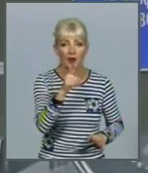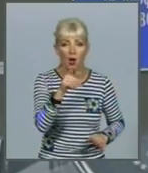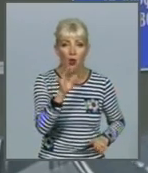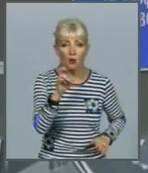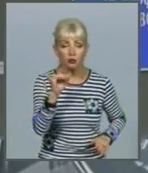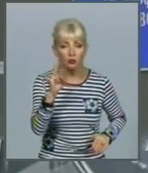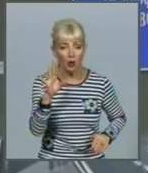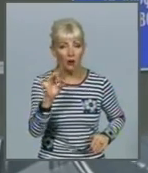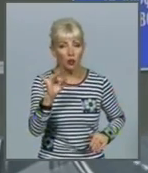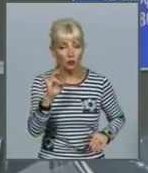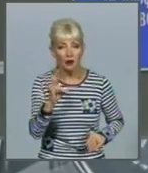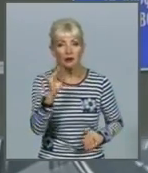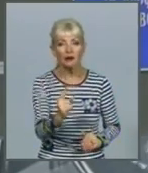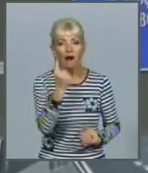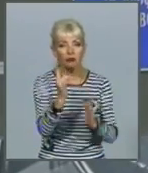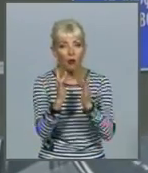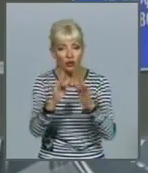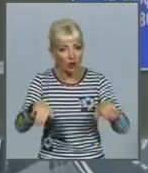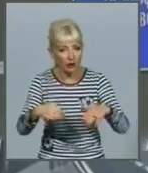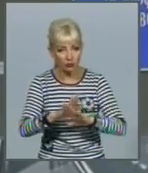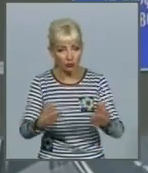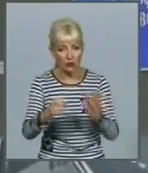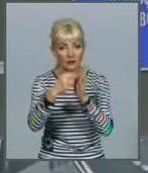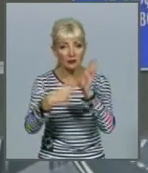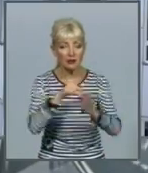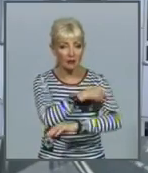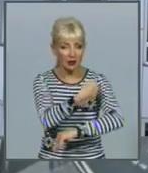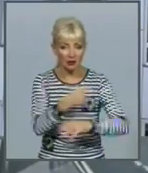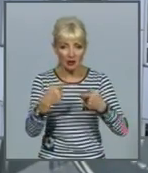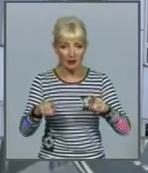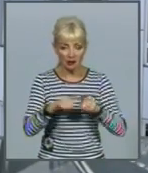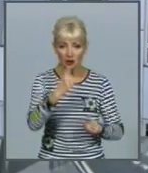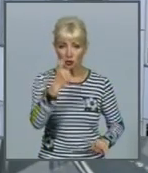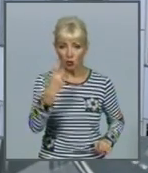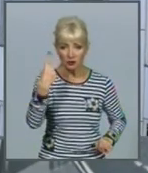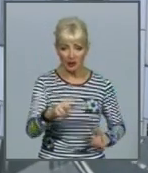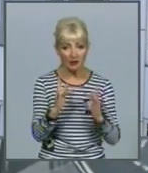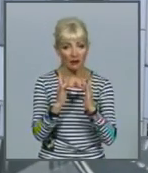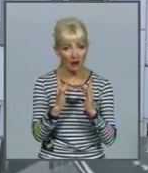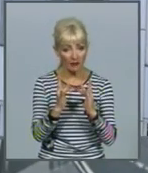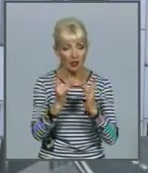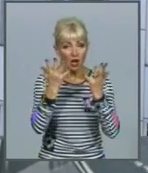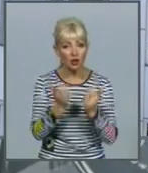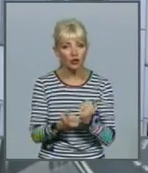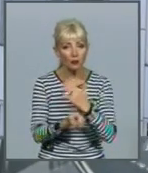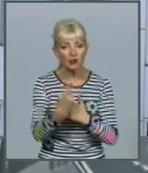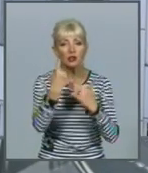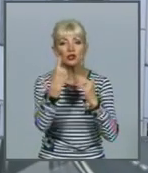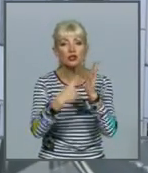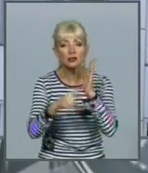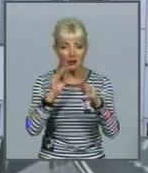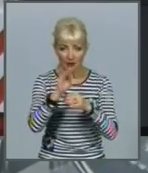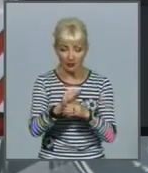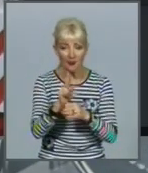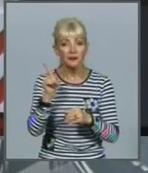ліжко не пустує. В 17 лікарні таких зараз 120 ліжок, з'явиться ще 60 додаткових. До них проводять